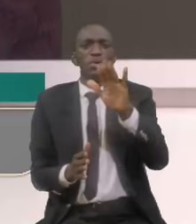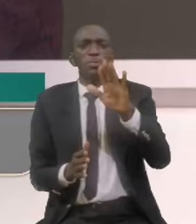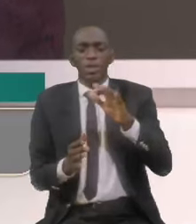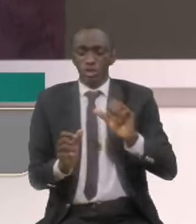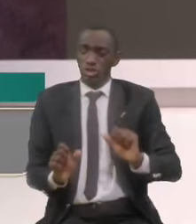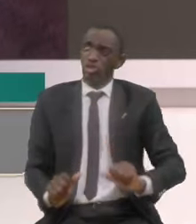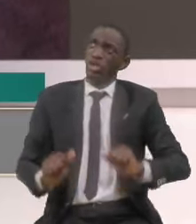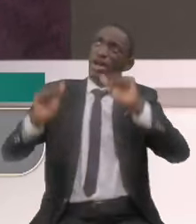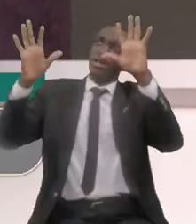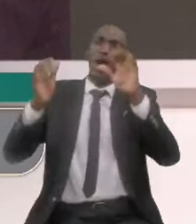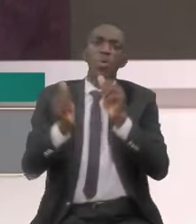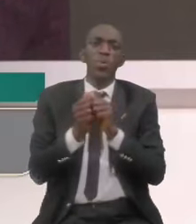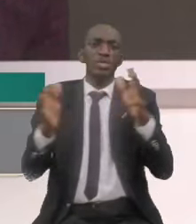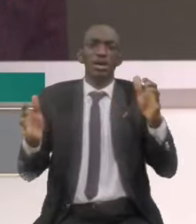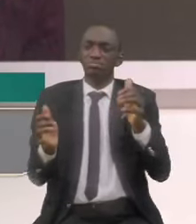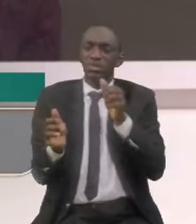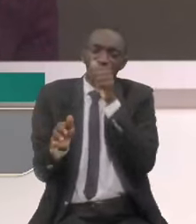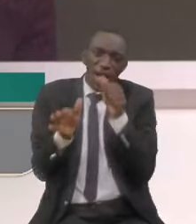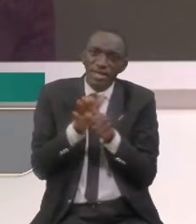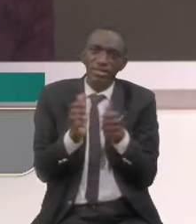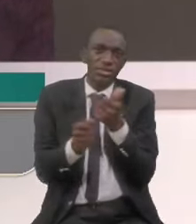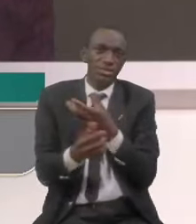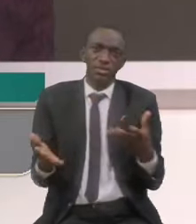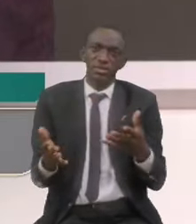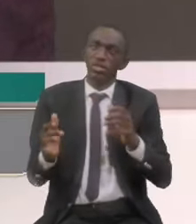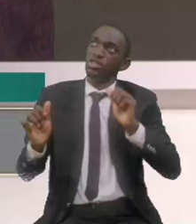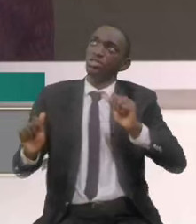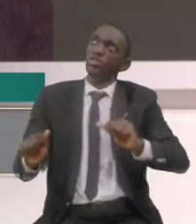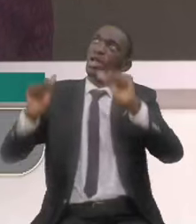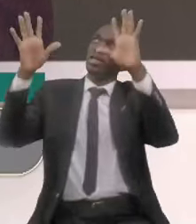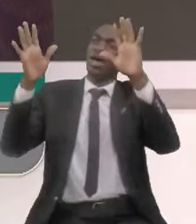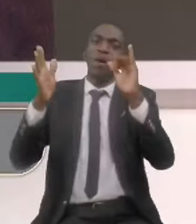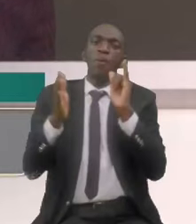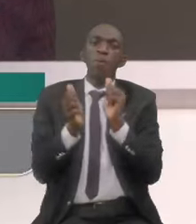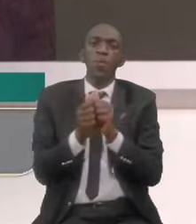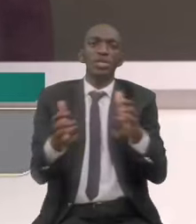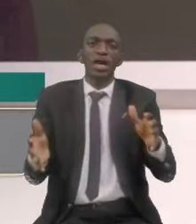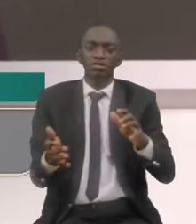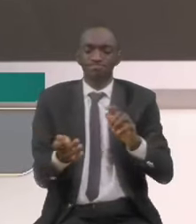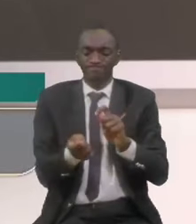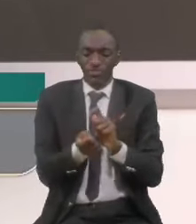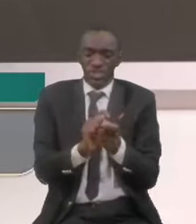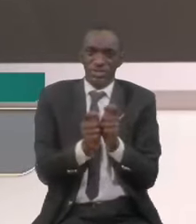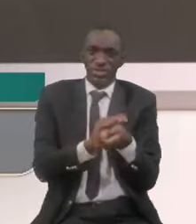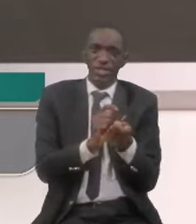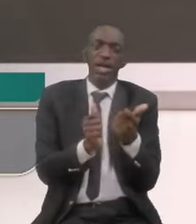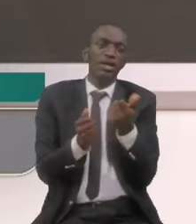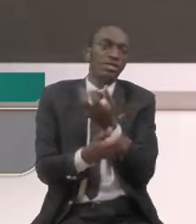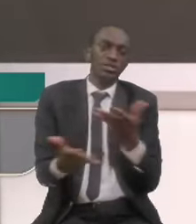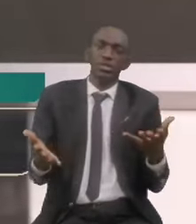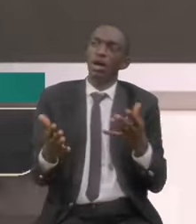Soumettre sans réserve. Tout soumettre sans modification. Tout